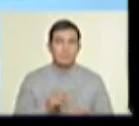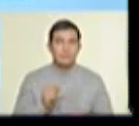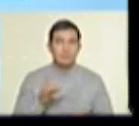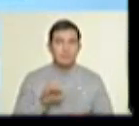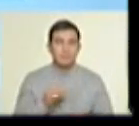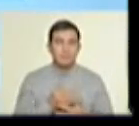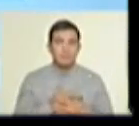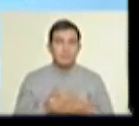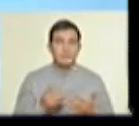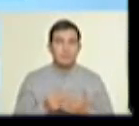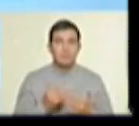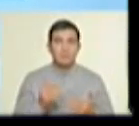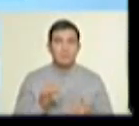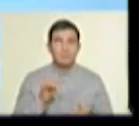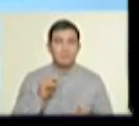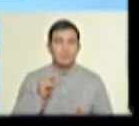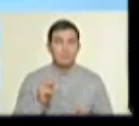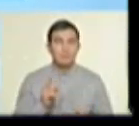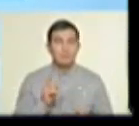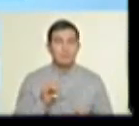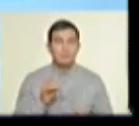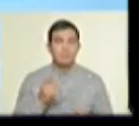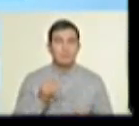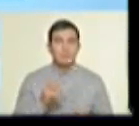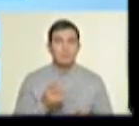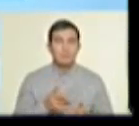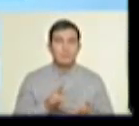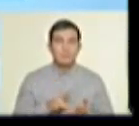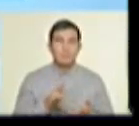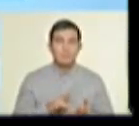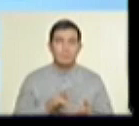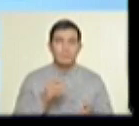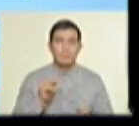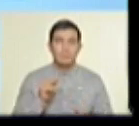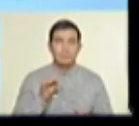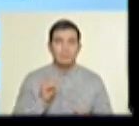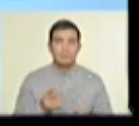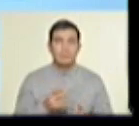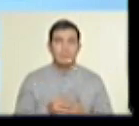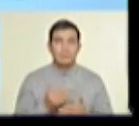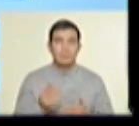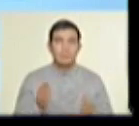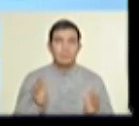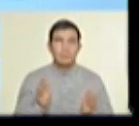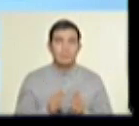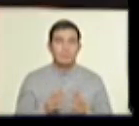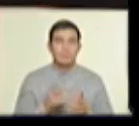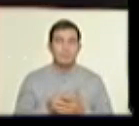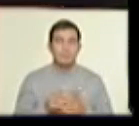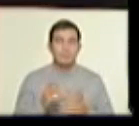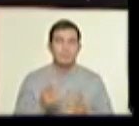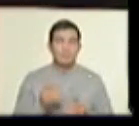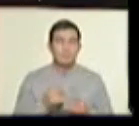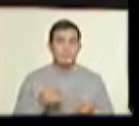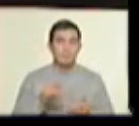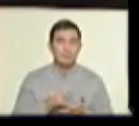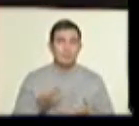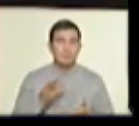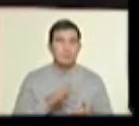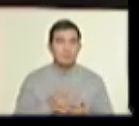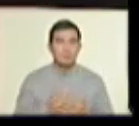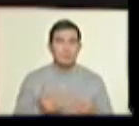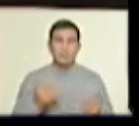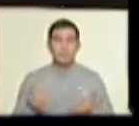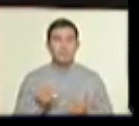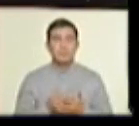mingtepa, uchqo'rg'on, O'rta chirchiq va kichik Osiyo so'zlari. Qadrli